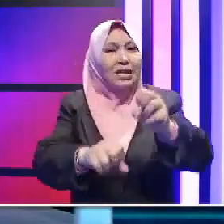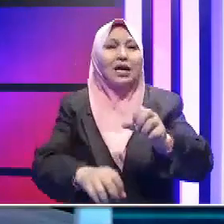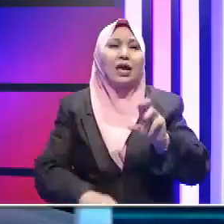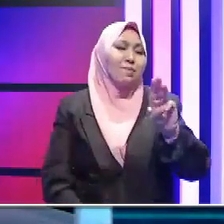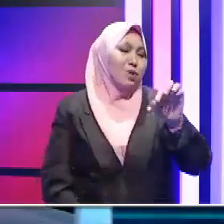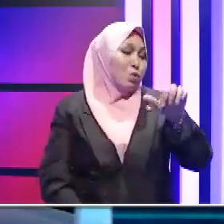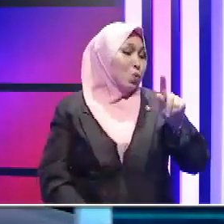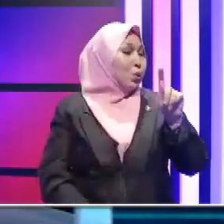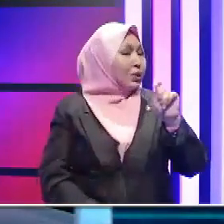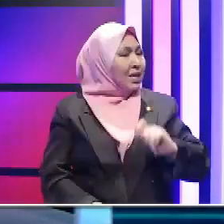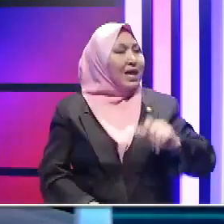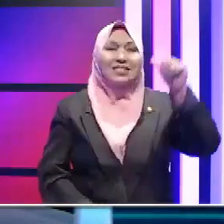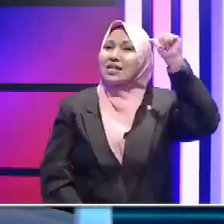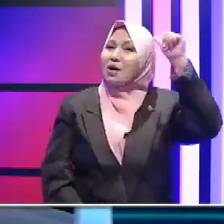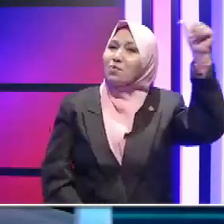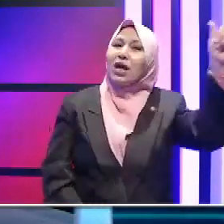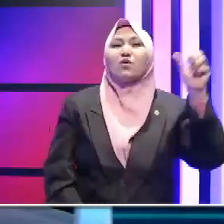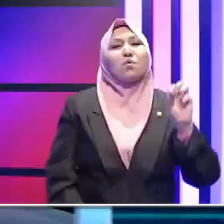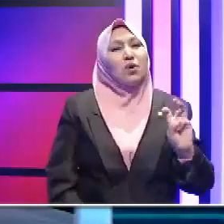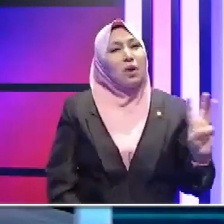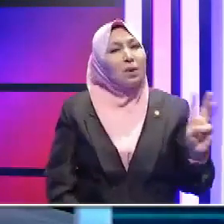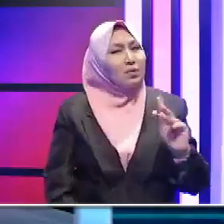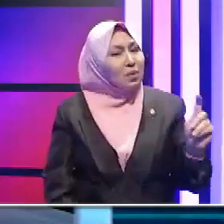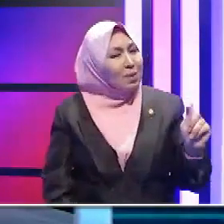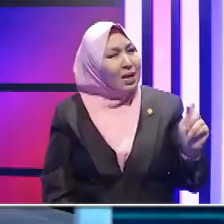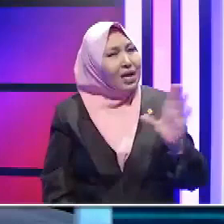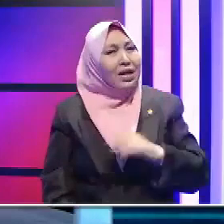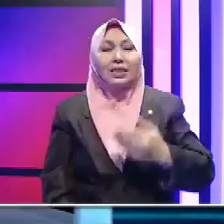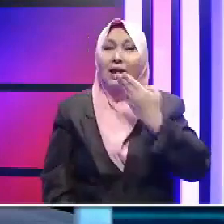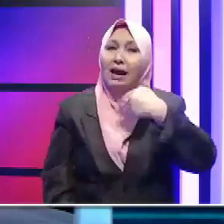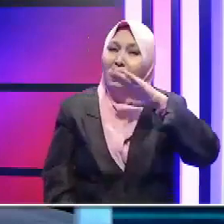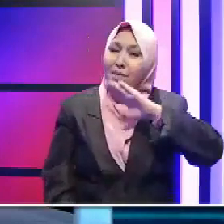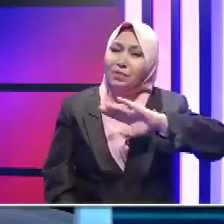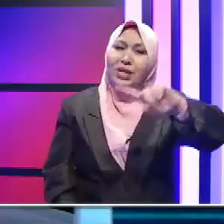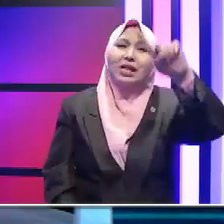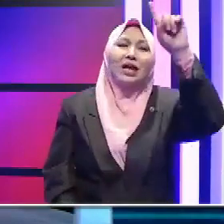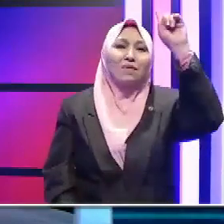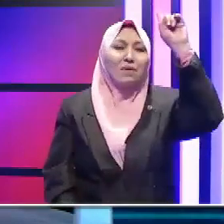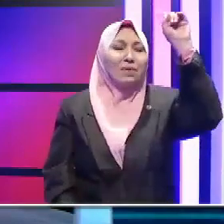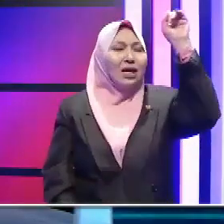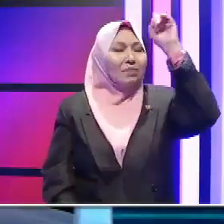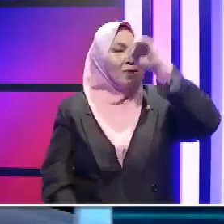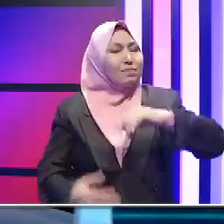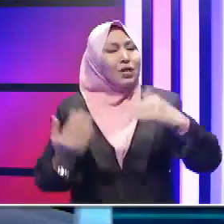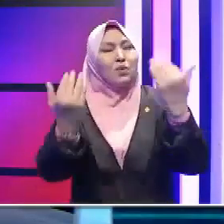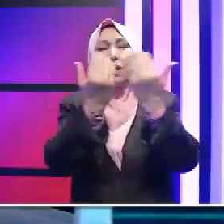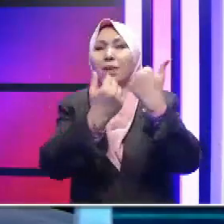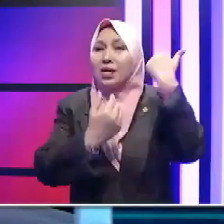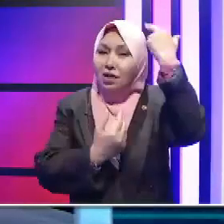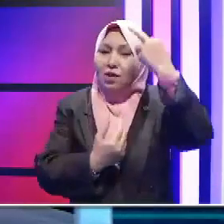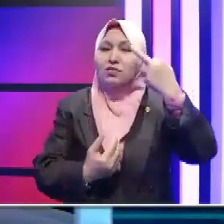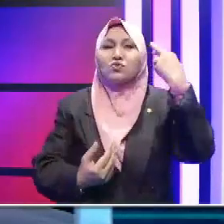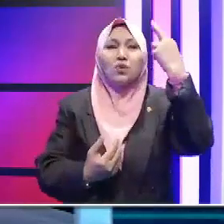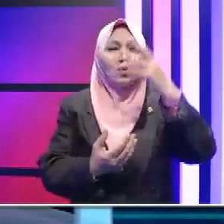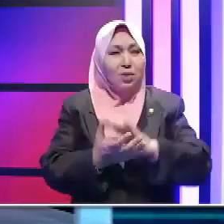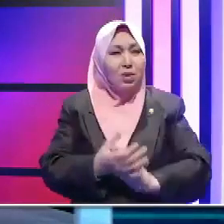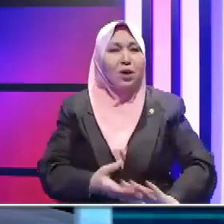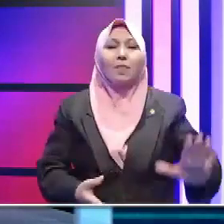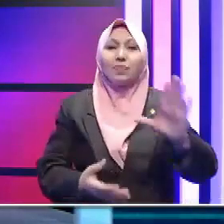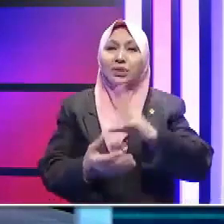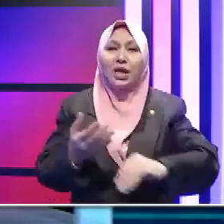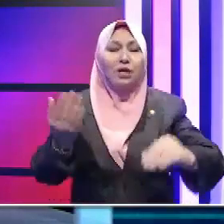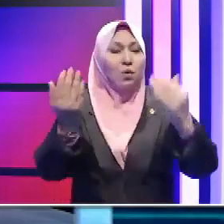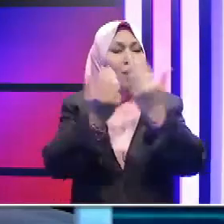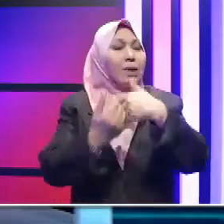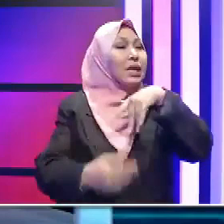time Assalamualaikum warahmatullahi wabarakatuh Alhamdulillahirobbil alamin washolatu wassalamu ala rasulillah wa ala